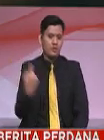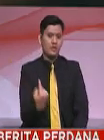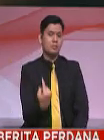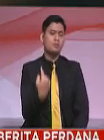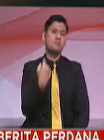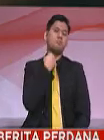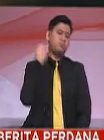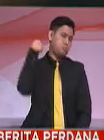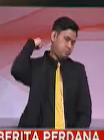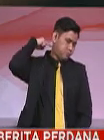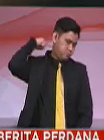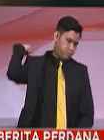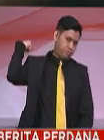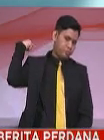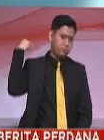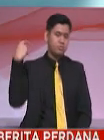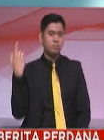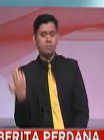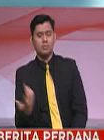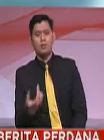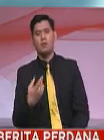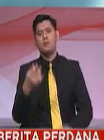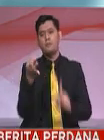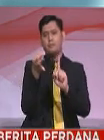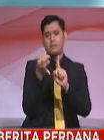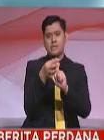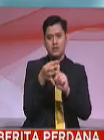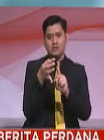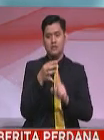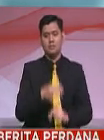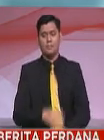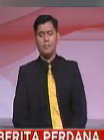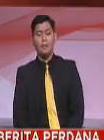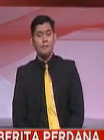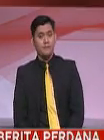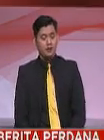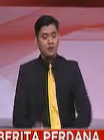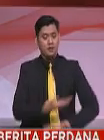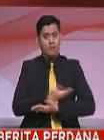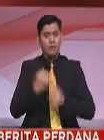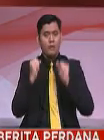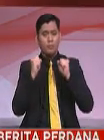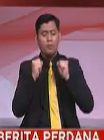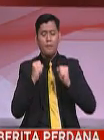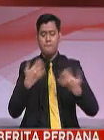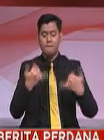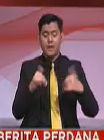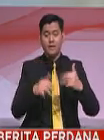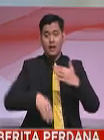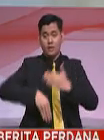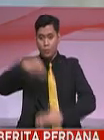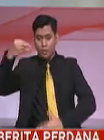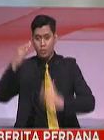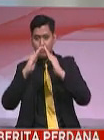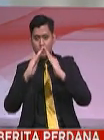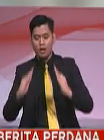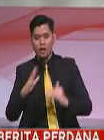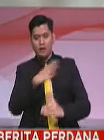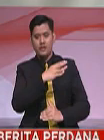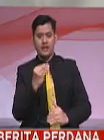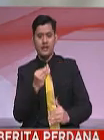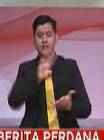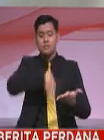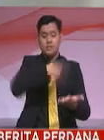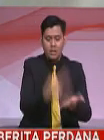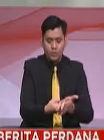mangsa berkata anak lelakinya itu sedang bermain di luar rumah mereka lalu tergelincir. Kejadian menyebabkan kepala anaknya tertusuk batang besi